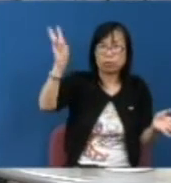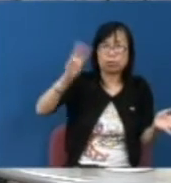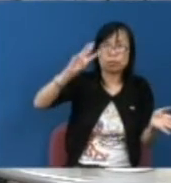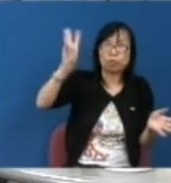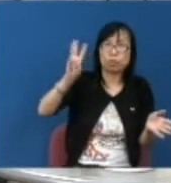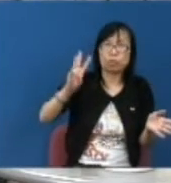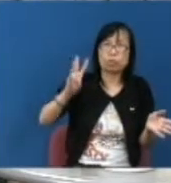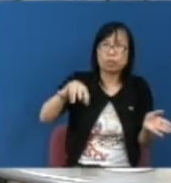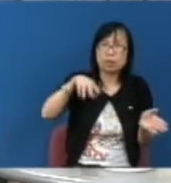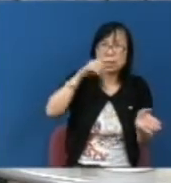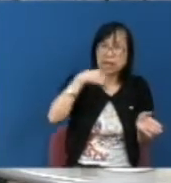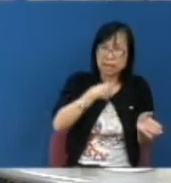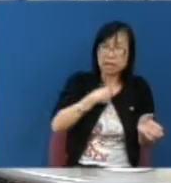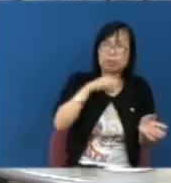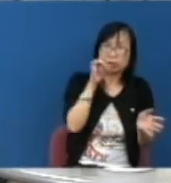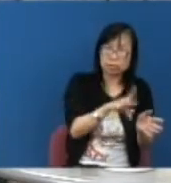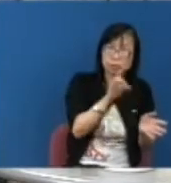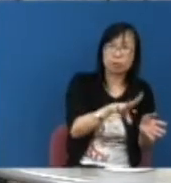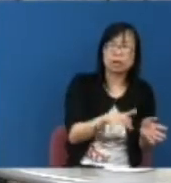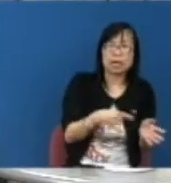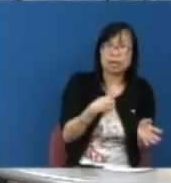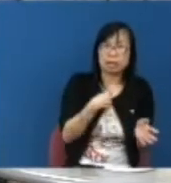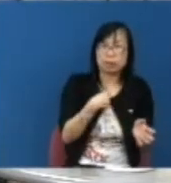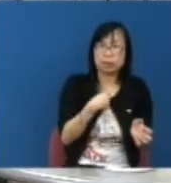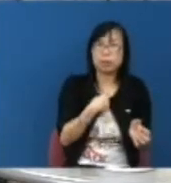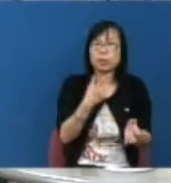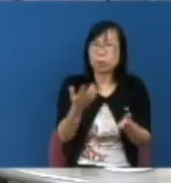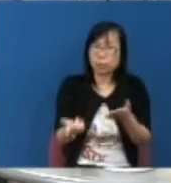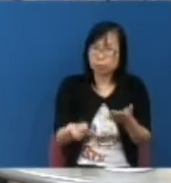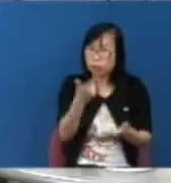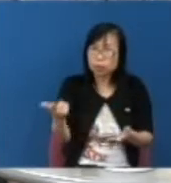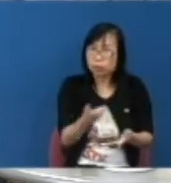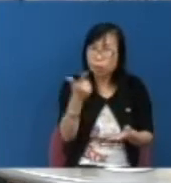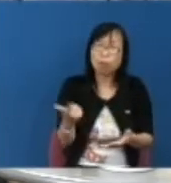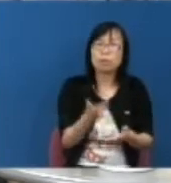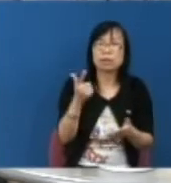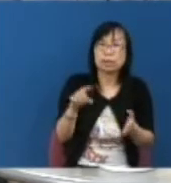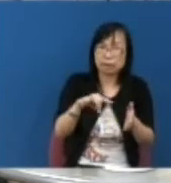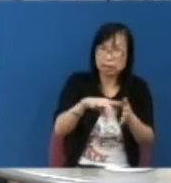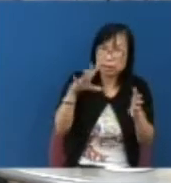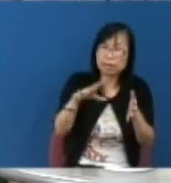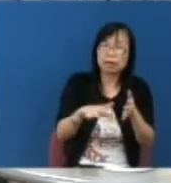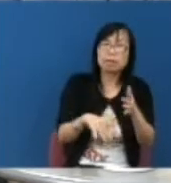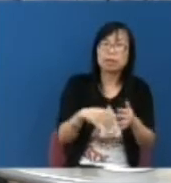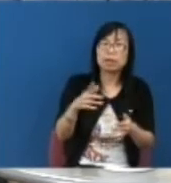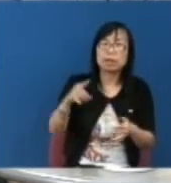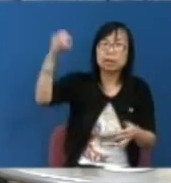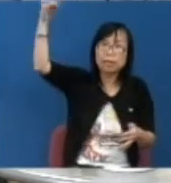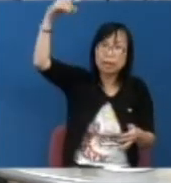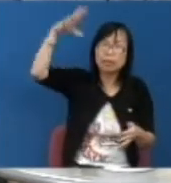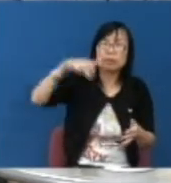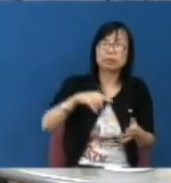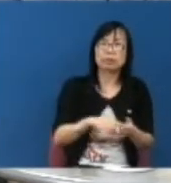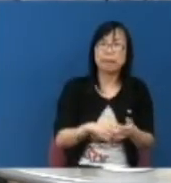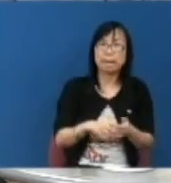水係需要消毒咧，我哋係需要比較多嘅能源。咁而個太陽能板嗰個需要嘅